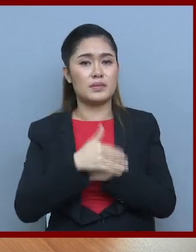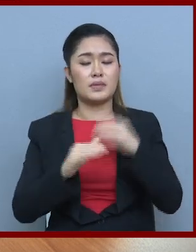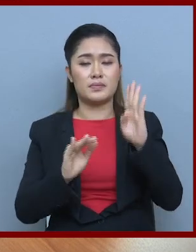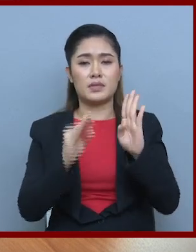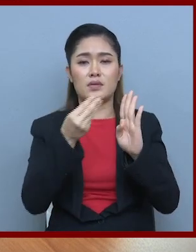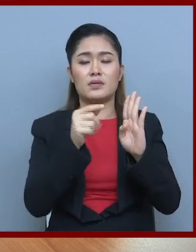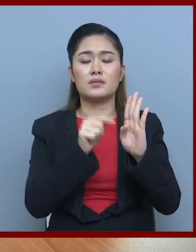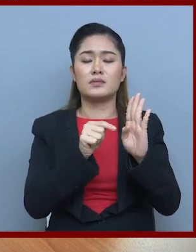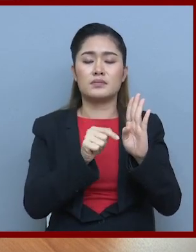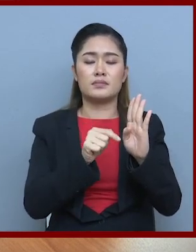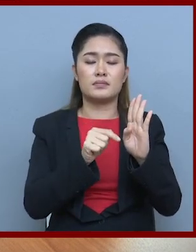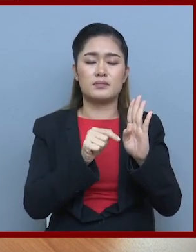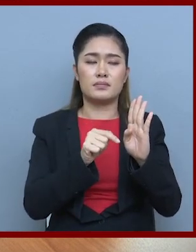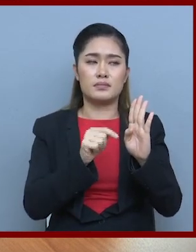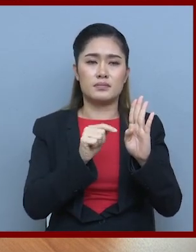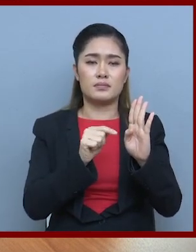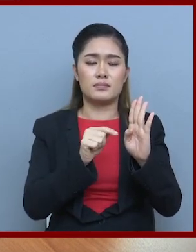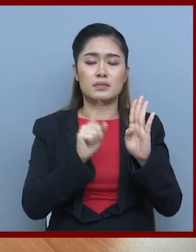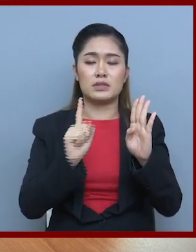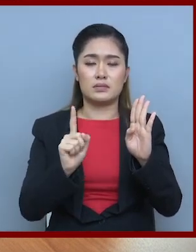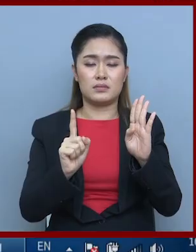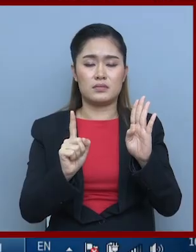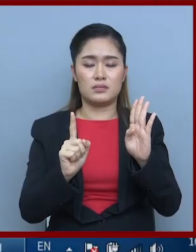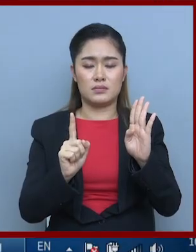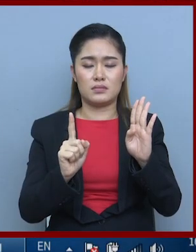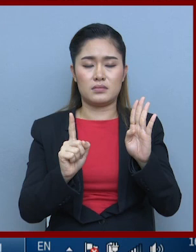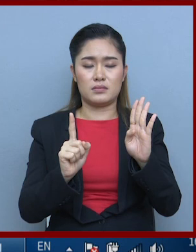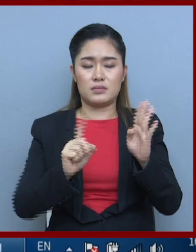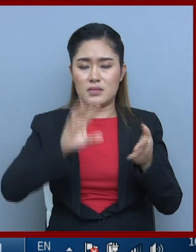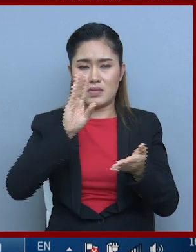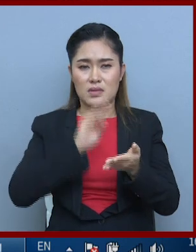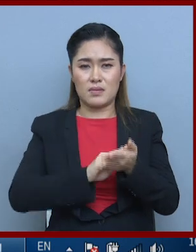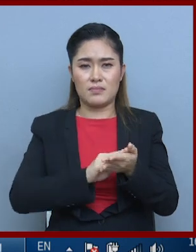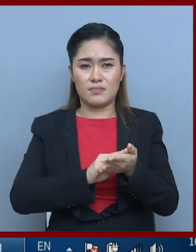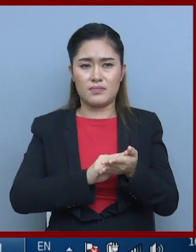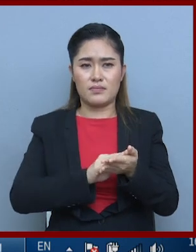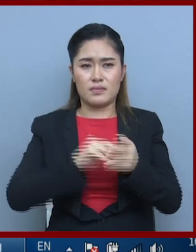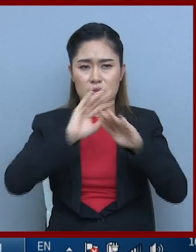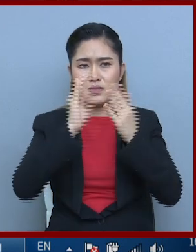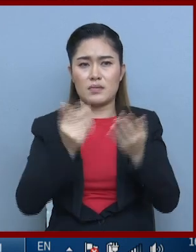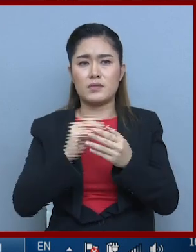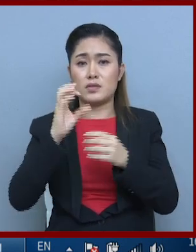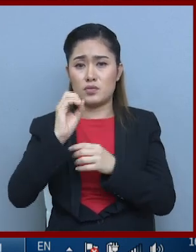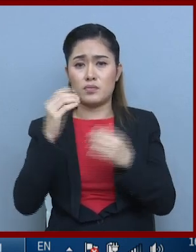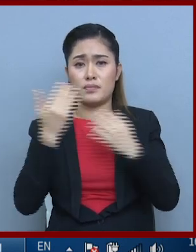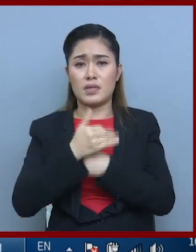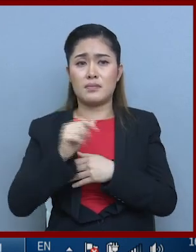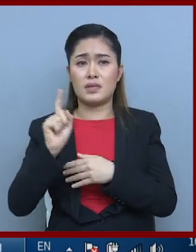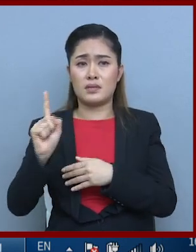ไรนักศึกษาตรงนี้เป็น B1 แล้วก็เชฟ1ที่0เปลี่ยนเป็นเชฟ1